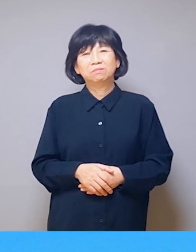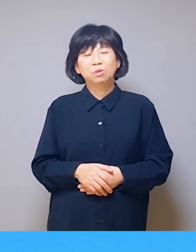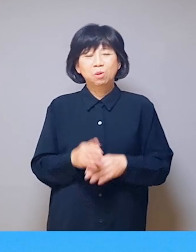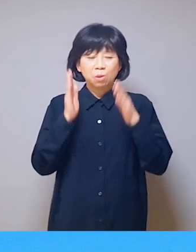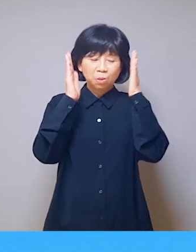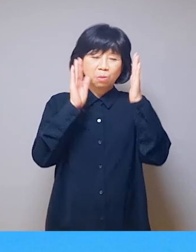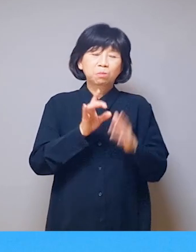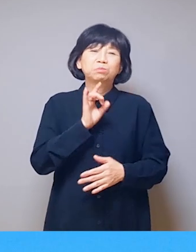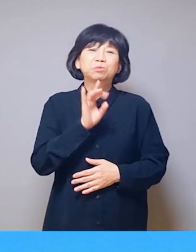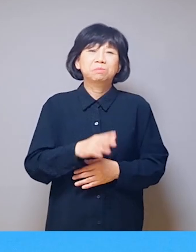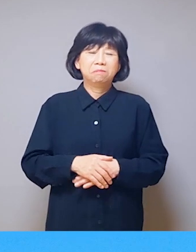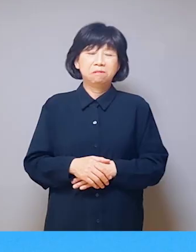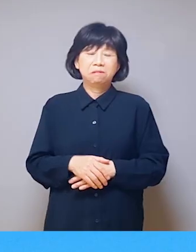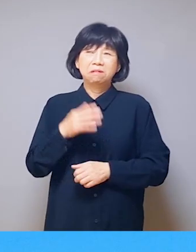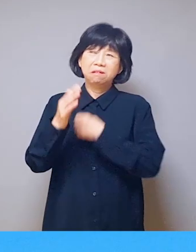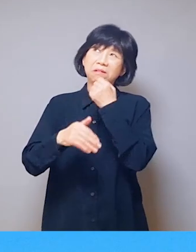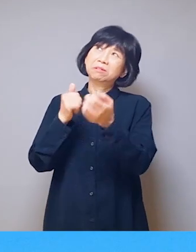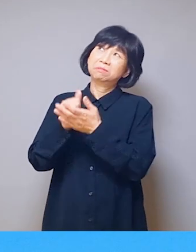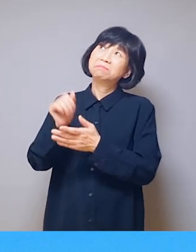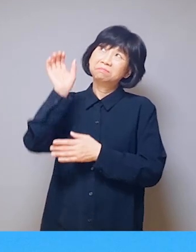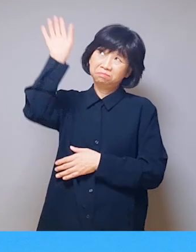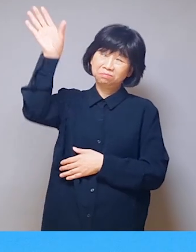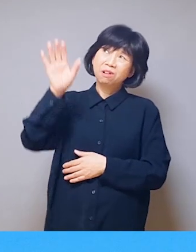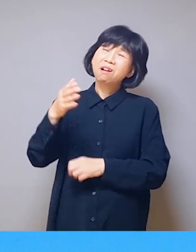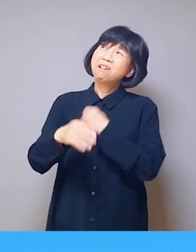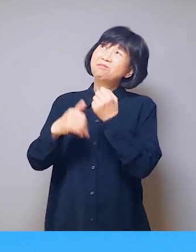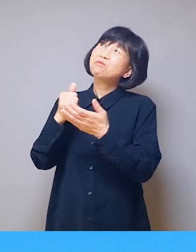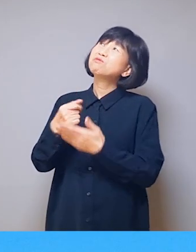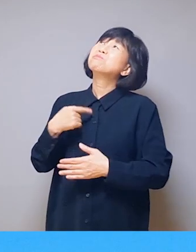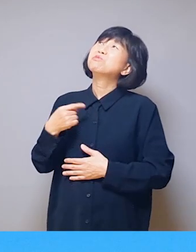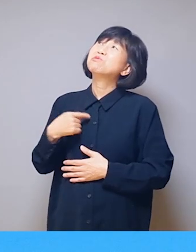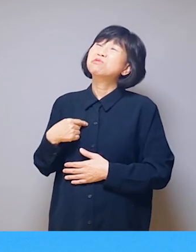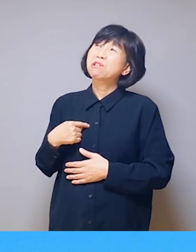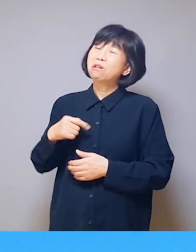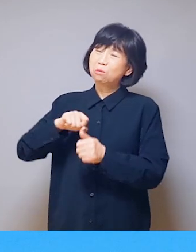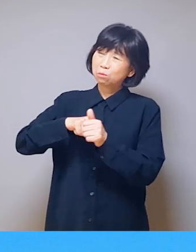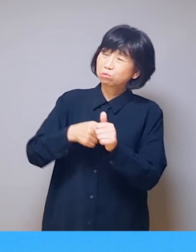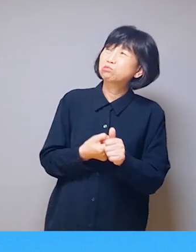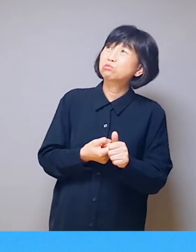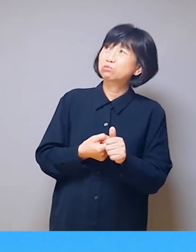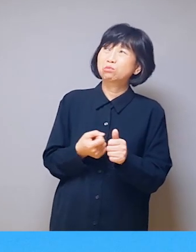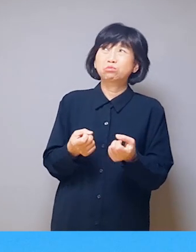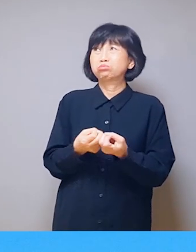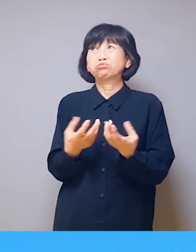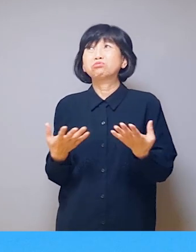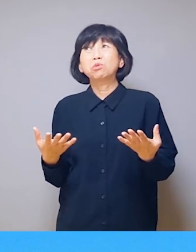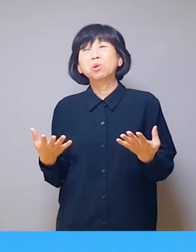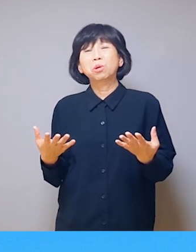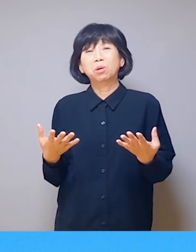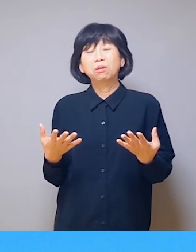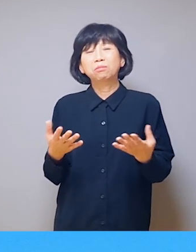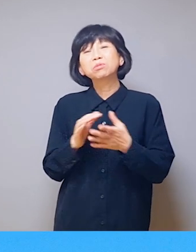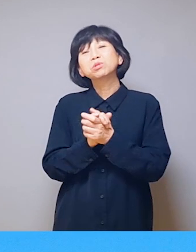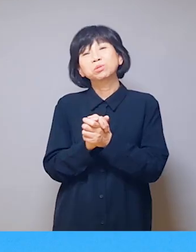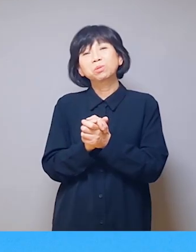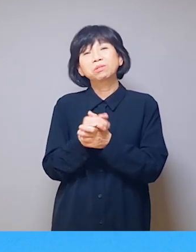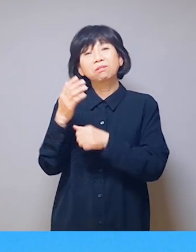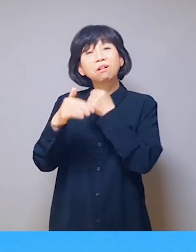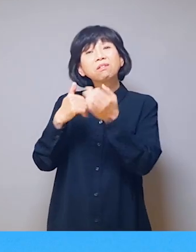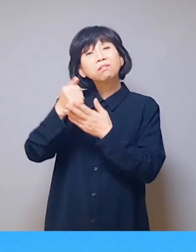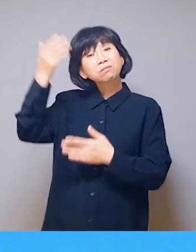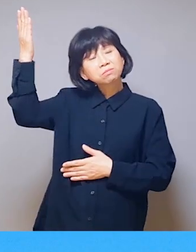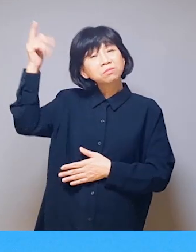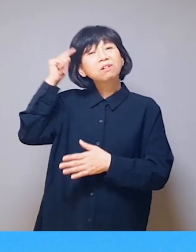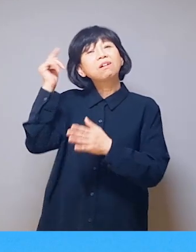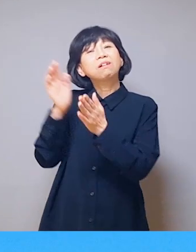근데 하나님 앞에 그렇게 하나님이 하게 하셨잖아요. 저는 할 줄 몰라요. 기도했더니 하나님이 다